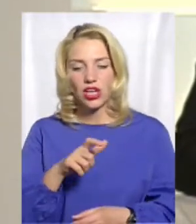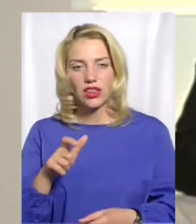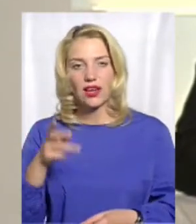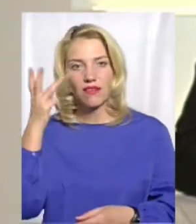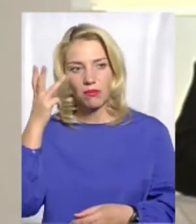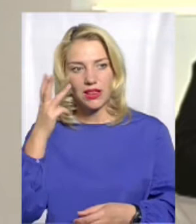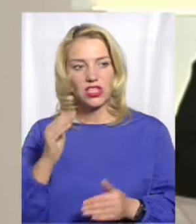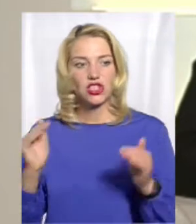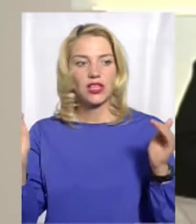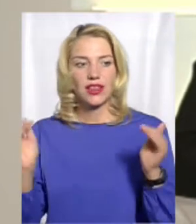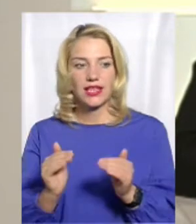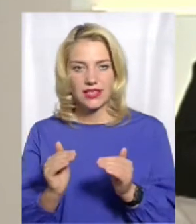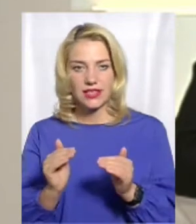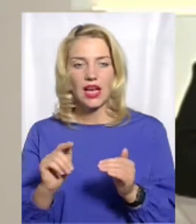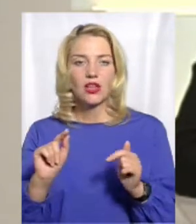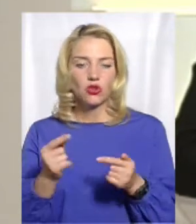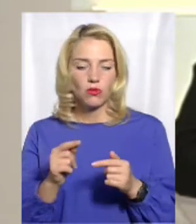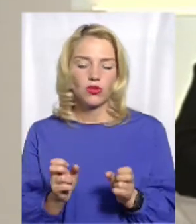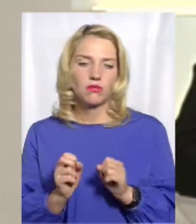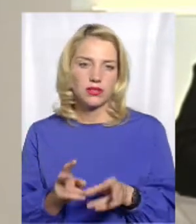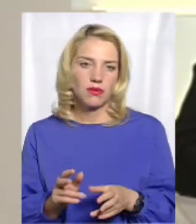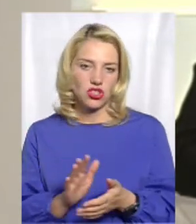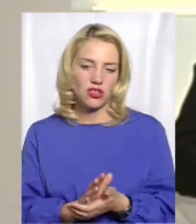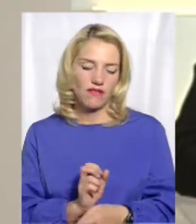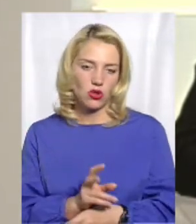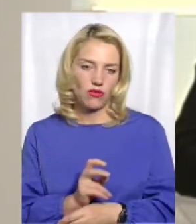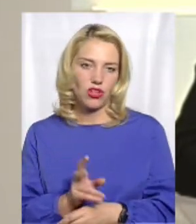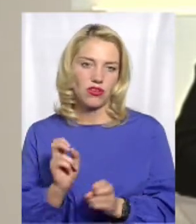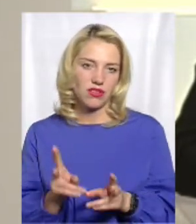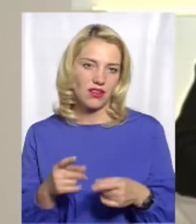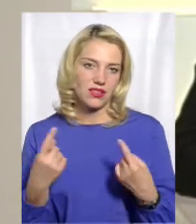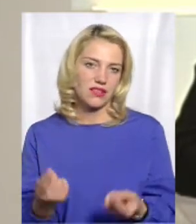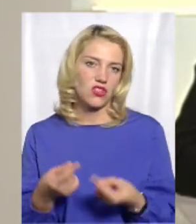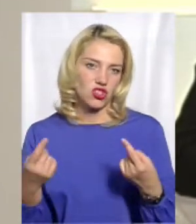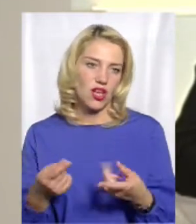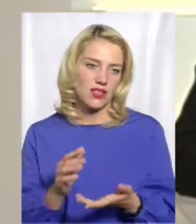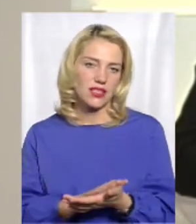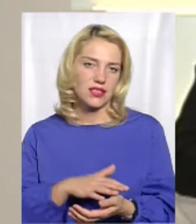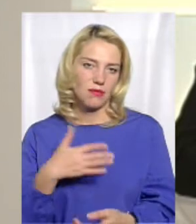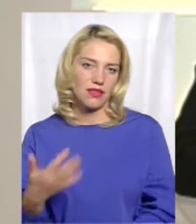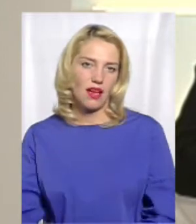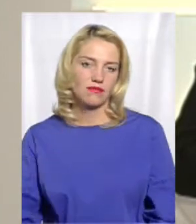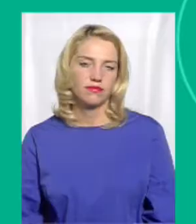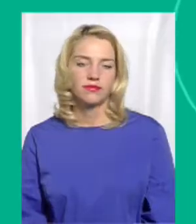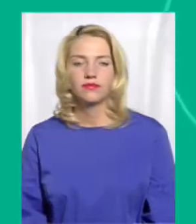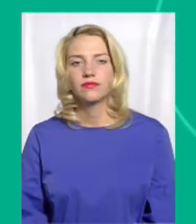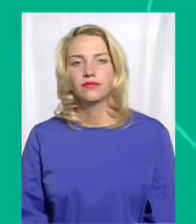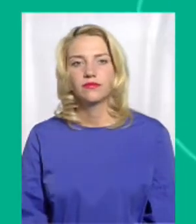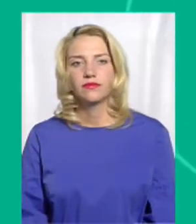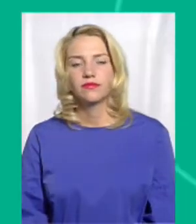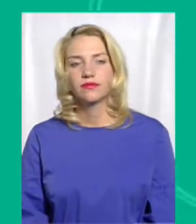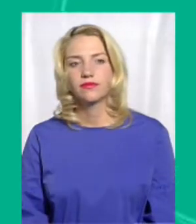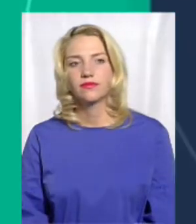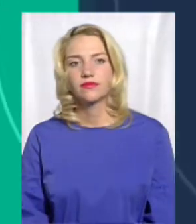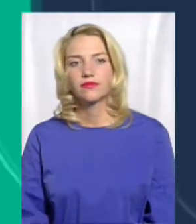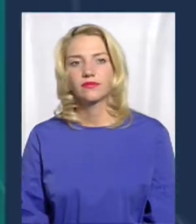Хмельниччини низька. Тому небезпечні відходи вони викидають як звичайне сміття. Дивимось.